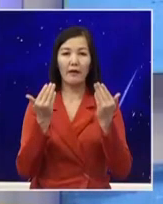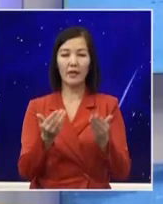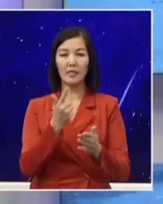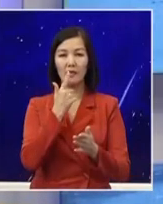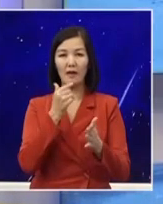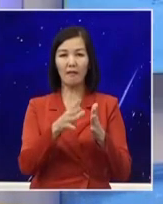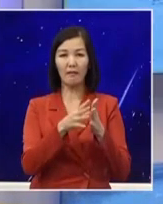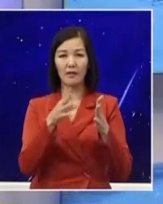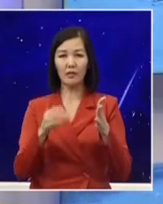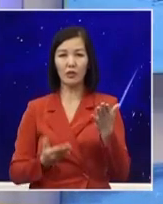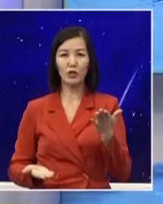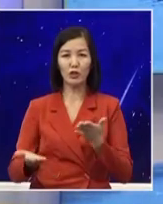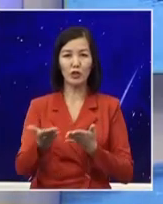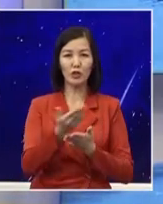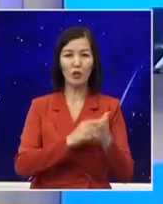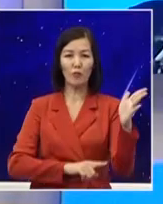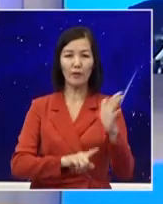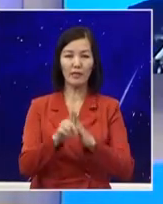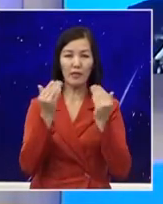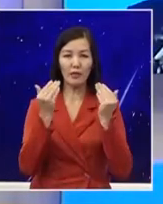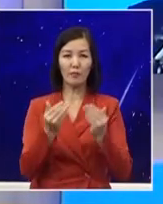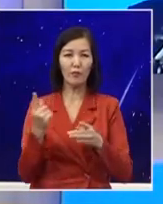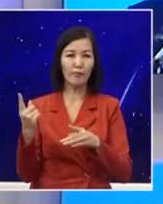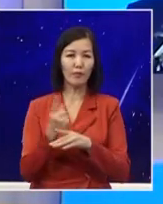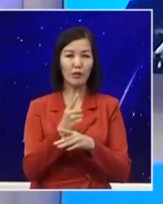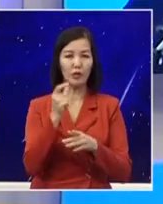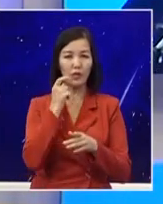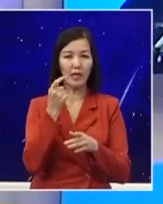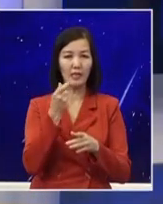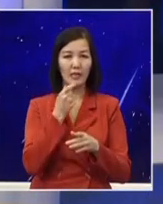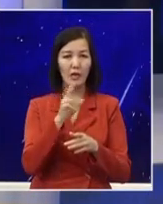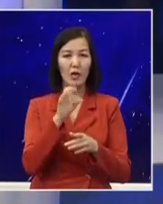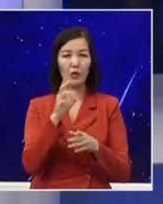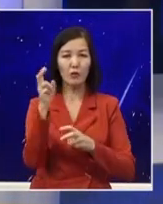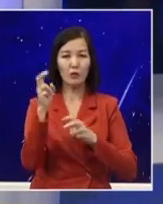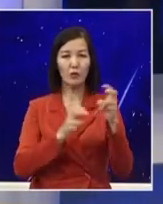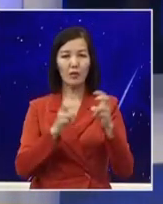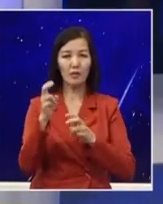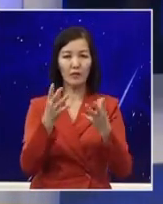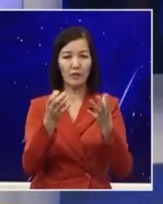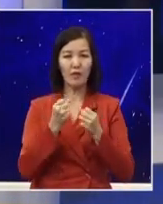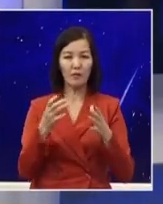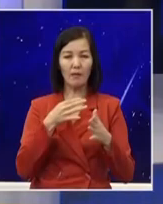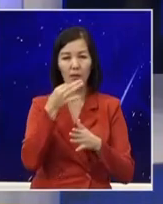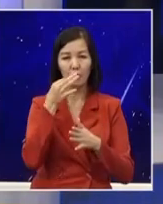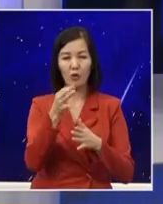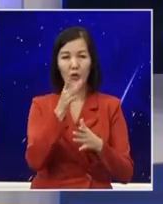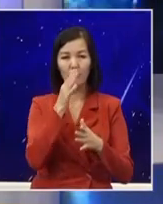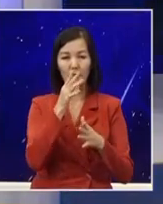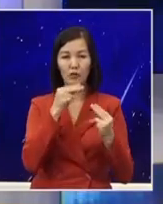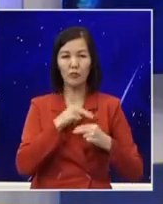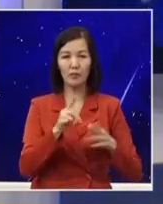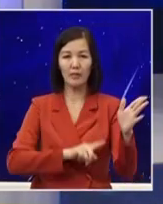Өңірде қант қызылшасын жинау науқаны басталды. Бүгін алғашқы болып тәтті түбірді Көксу қант зауыты қабылдап алды. Жауапты кезеңге Блэк